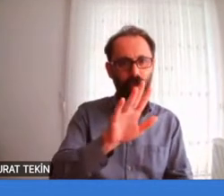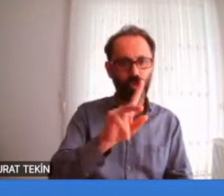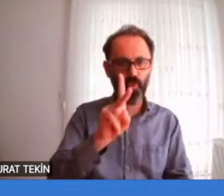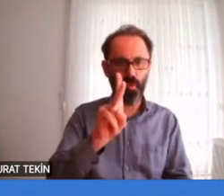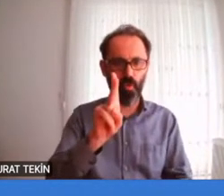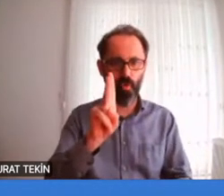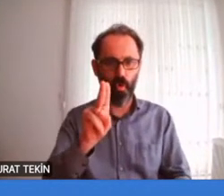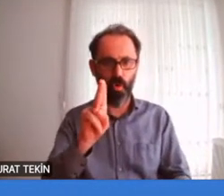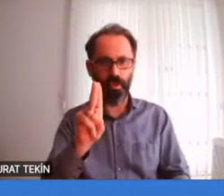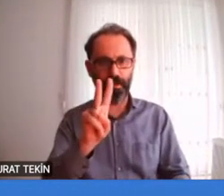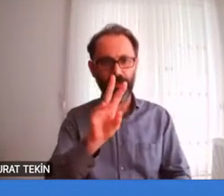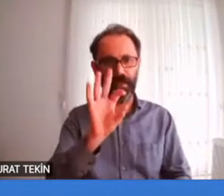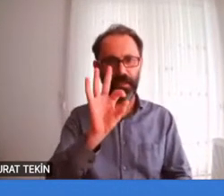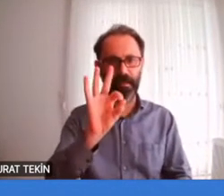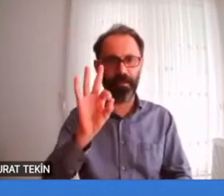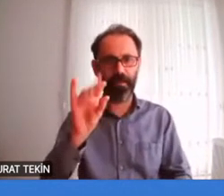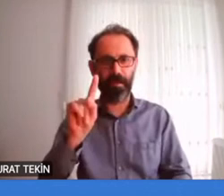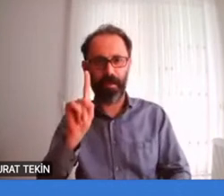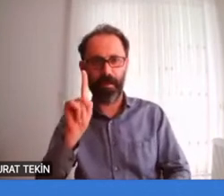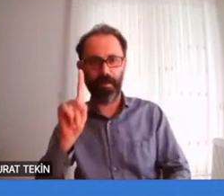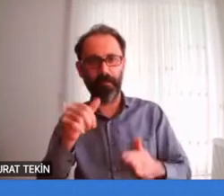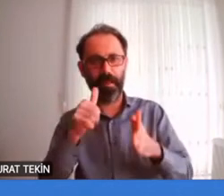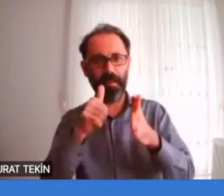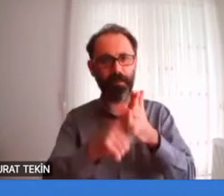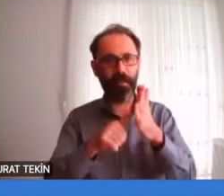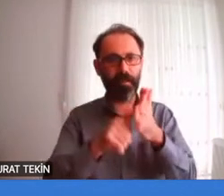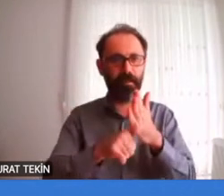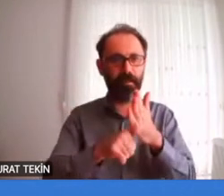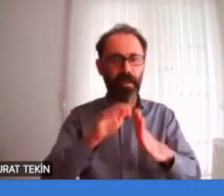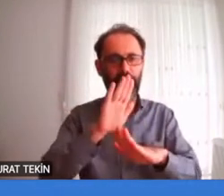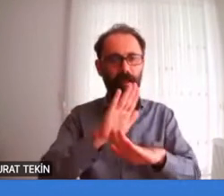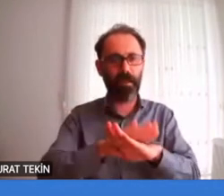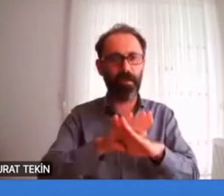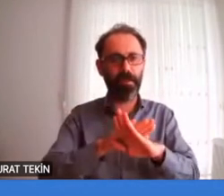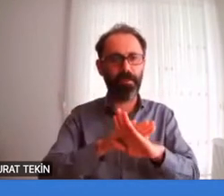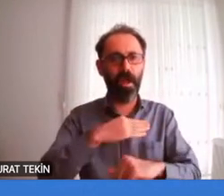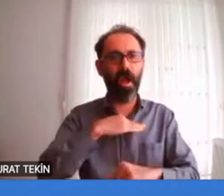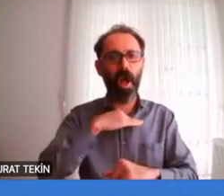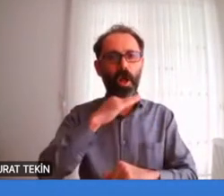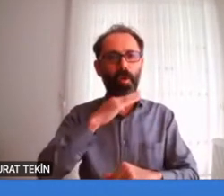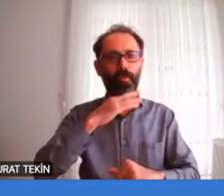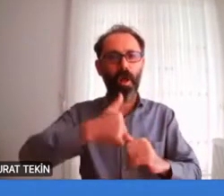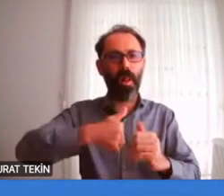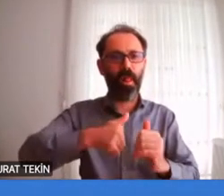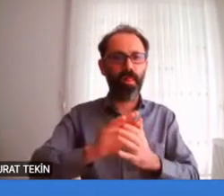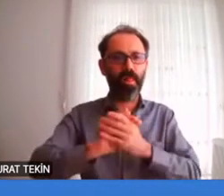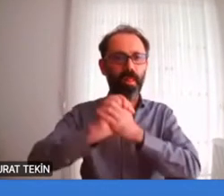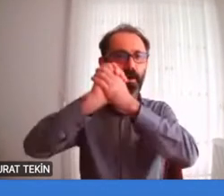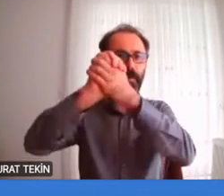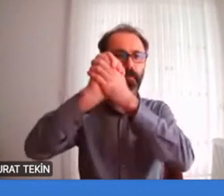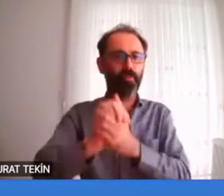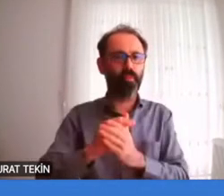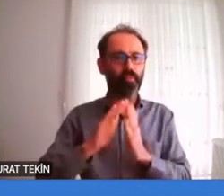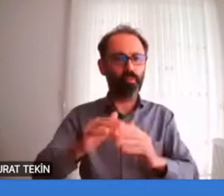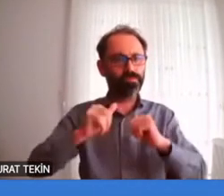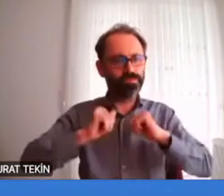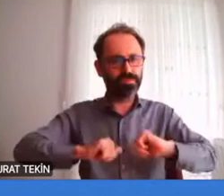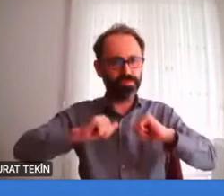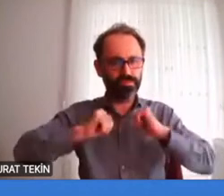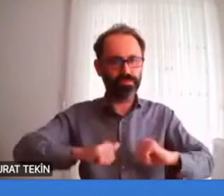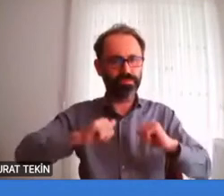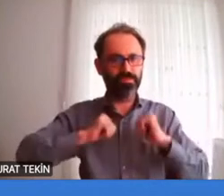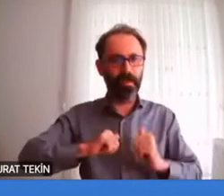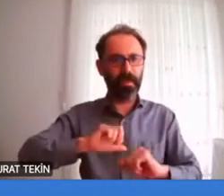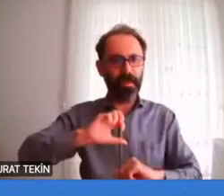5-12 Ekim 2021 tarihlerinde Samsun'da gerçekleşecek Avrupa Şampiyonası öncesi yoğun antrenmanlarınızdan bize